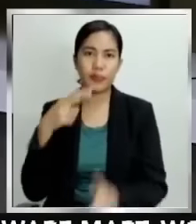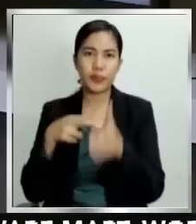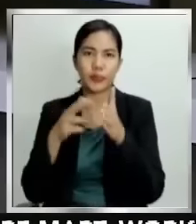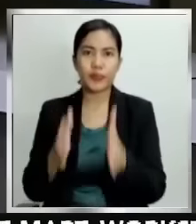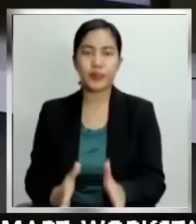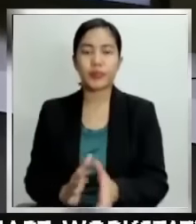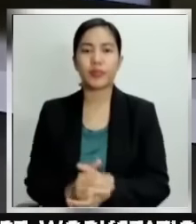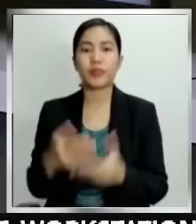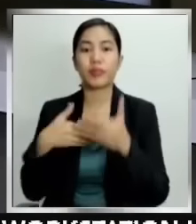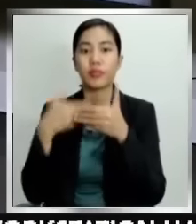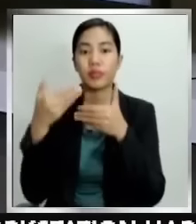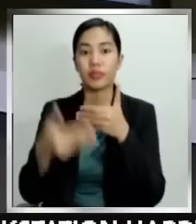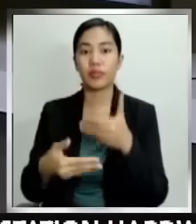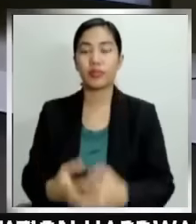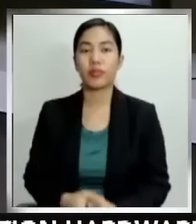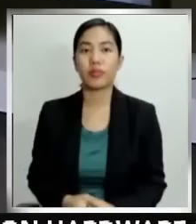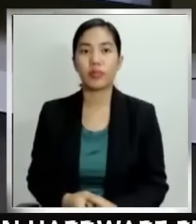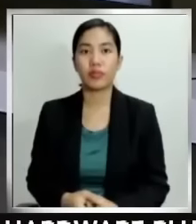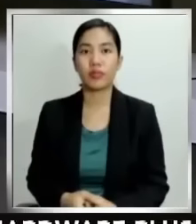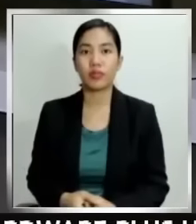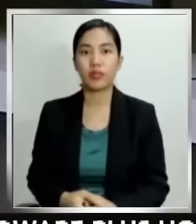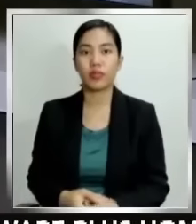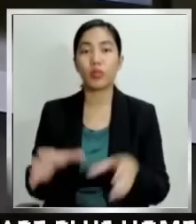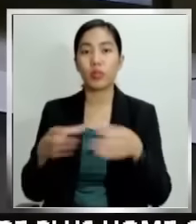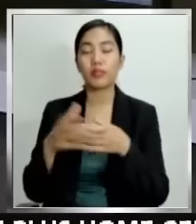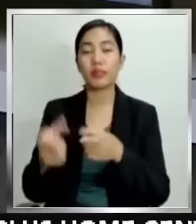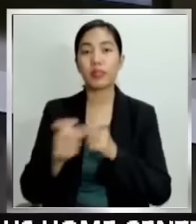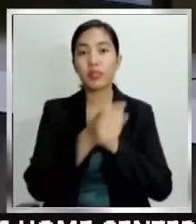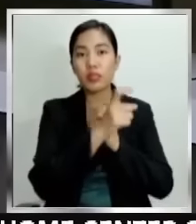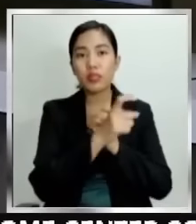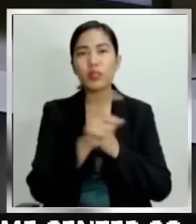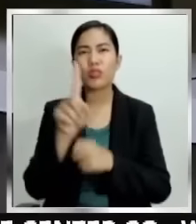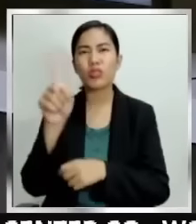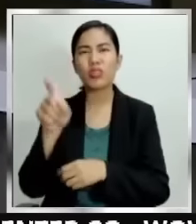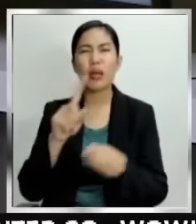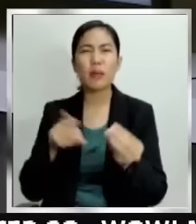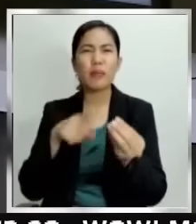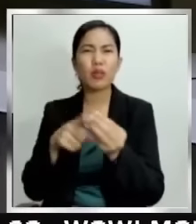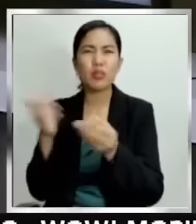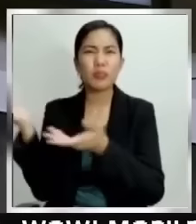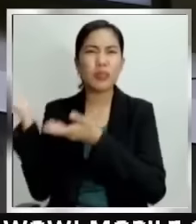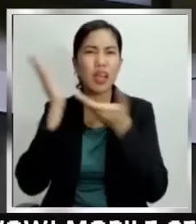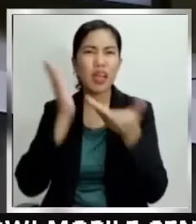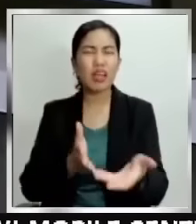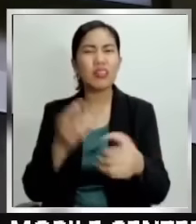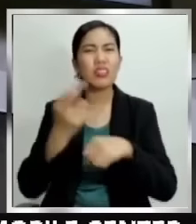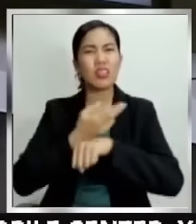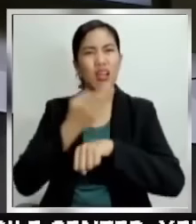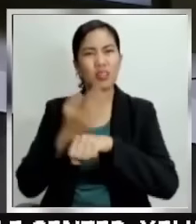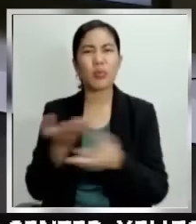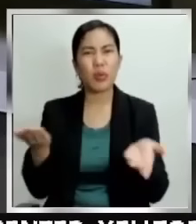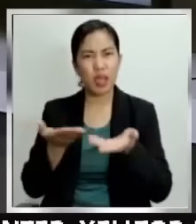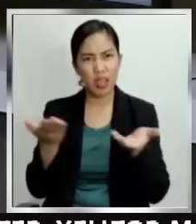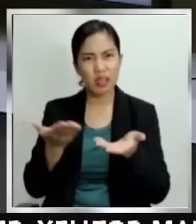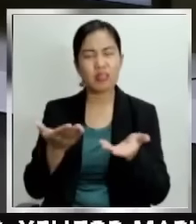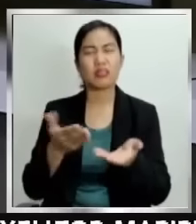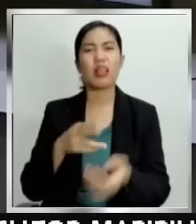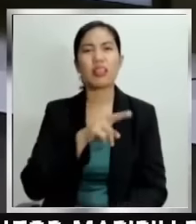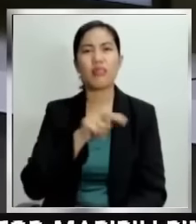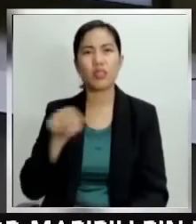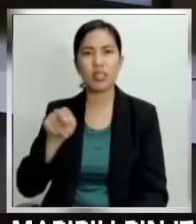Kinikwestiyon ng grupo ng mga mangingisda ang patuloy na pananambak ng malalaking bato sa bahagi ng Davutas gayong suspendido na raw ang Manila